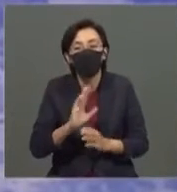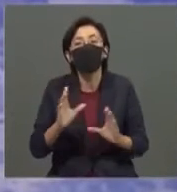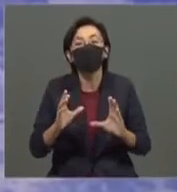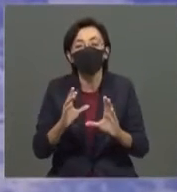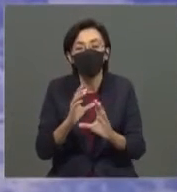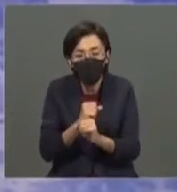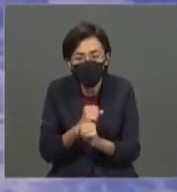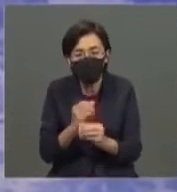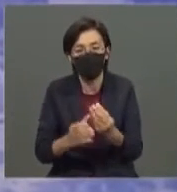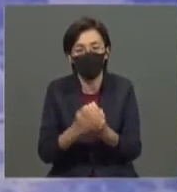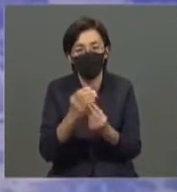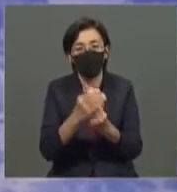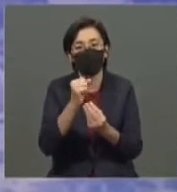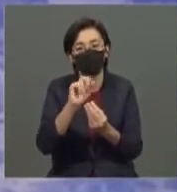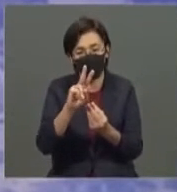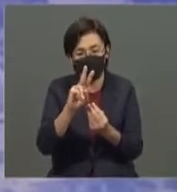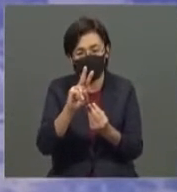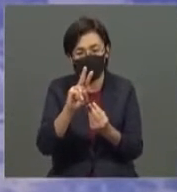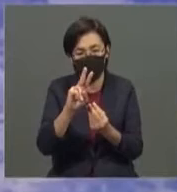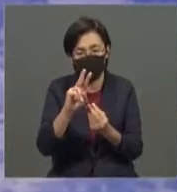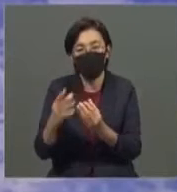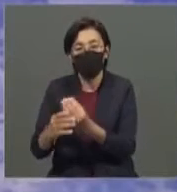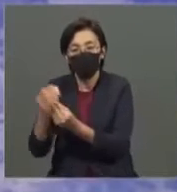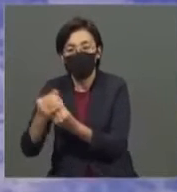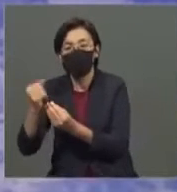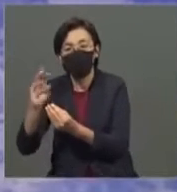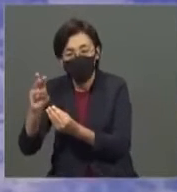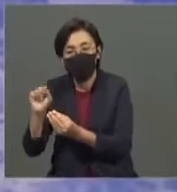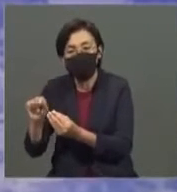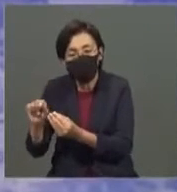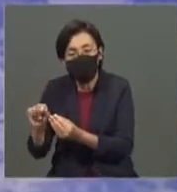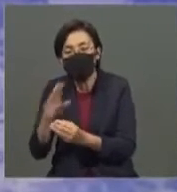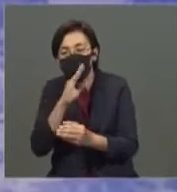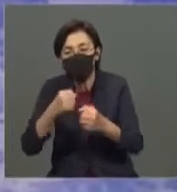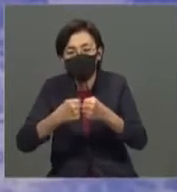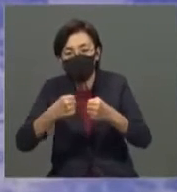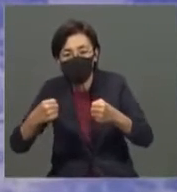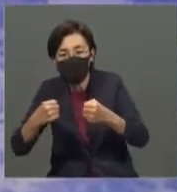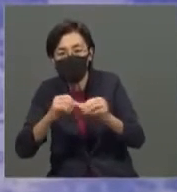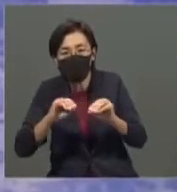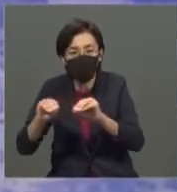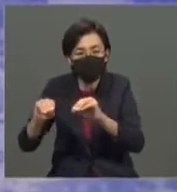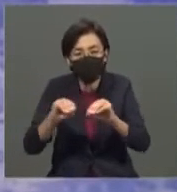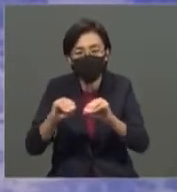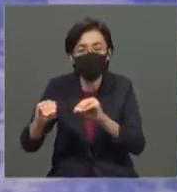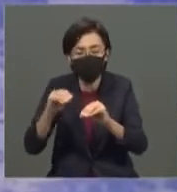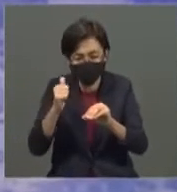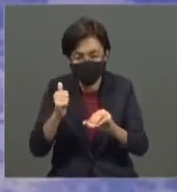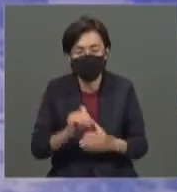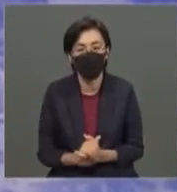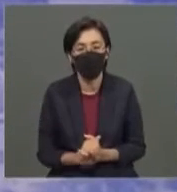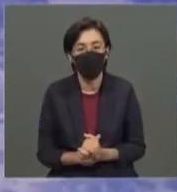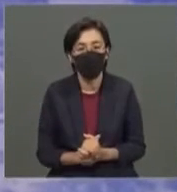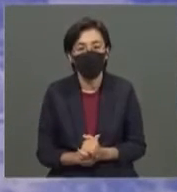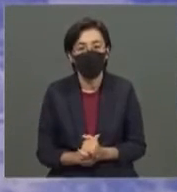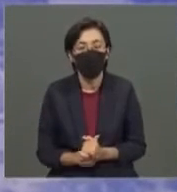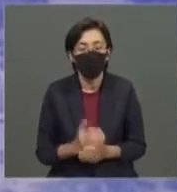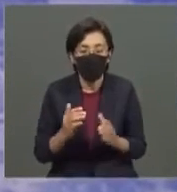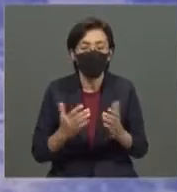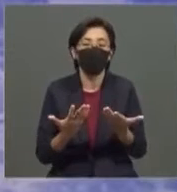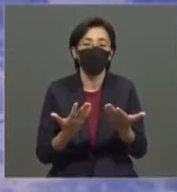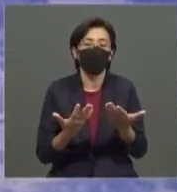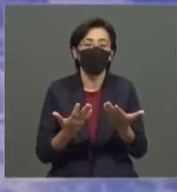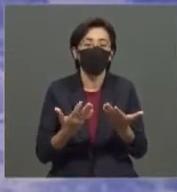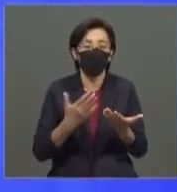ก็คือตัวเลข12สัปดาห์เป็นตัวเลขหลัก16สัปดาห์ก็เป็นตัวเลขที่เอาไว้ขยับในการบริหารจัดการนะครับทั้งส่วนตัวทั้งเรื่องของวัคซี